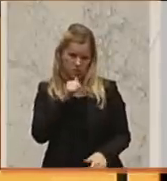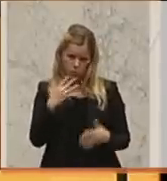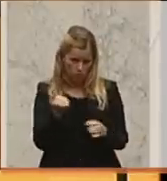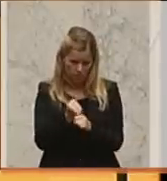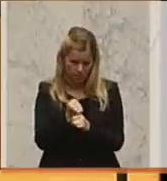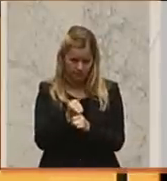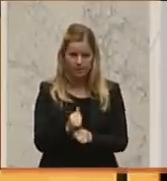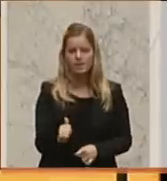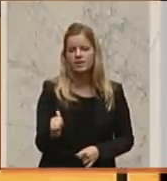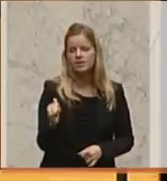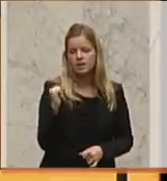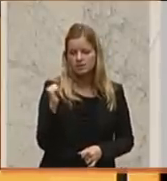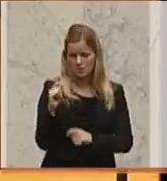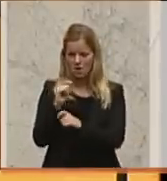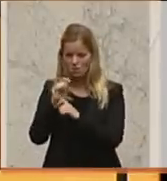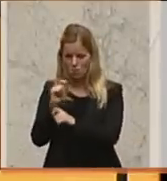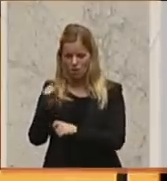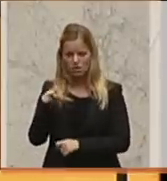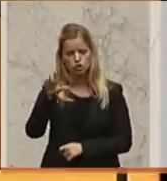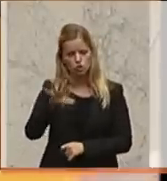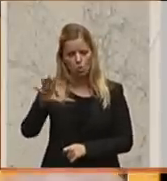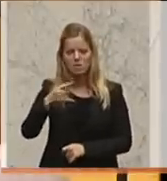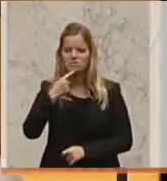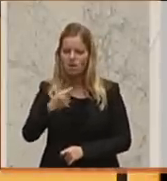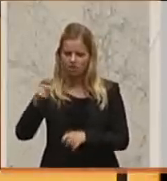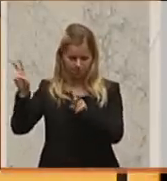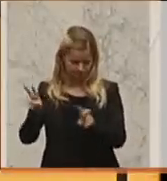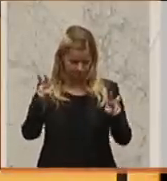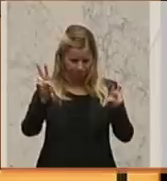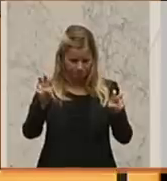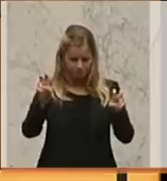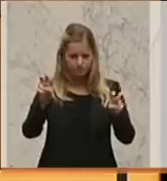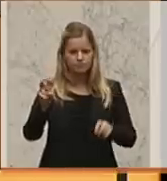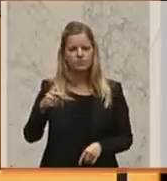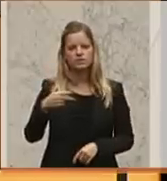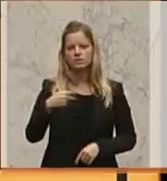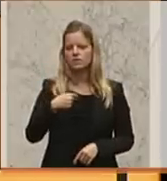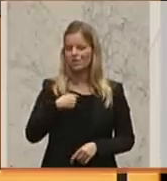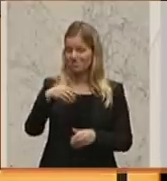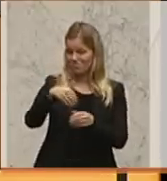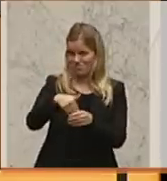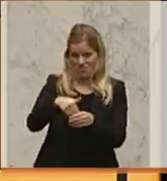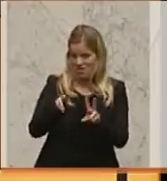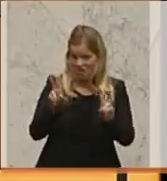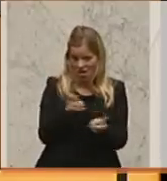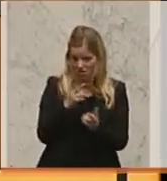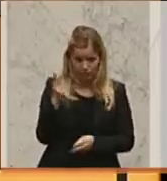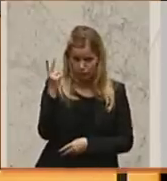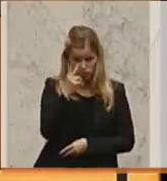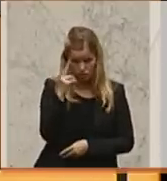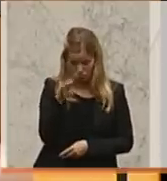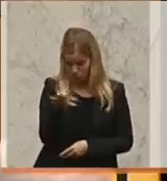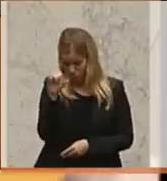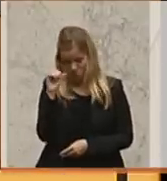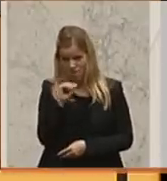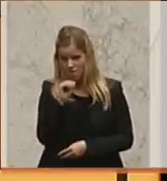Luigi Schober die Faymann-ÖBB-Kampagne wie folgt. Er sagt, ich kann das absolut nicht nachvollziehen. Und ich glaube auch